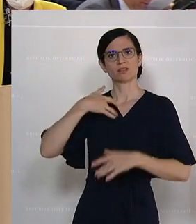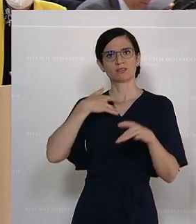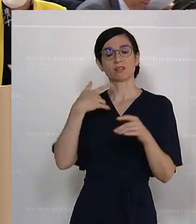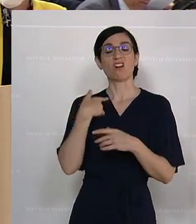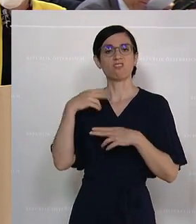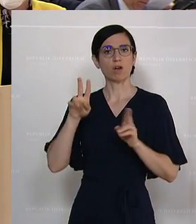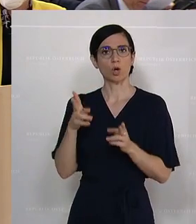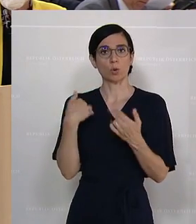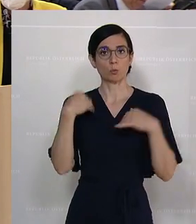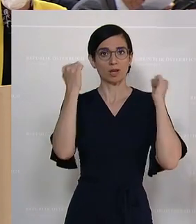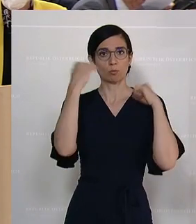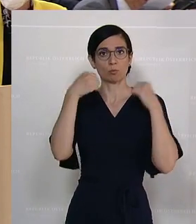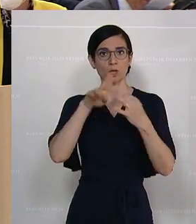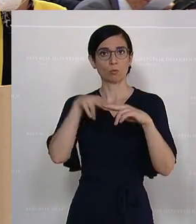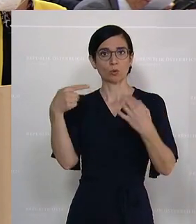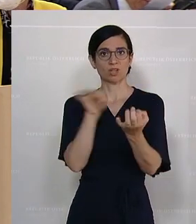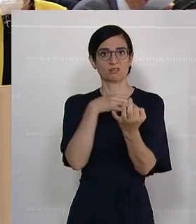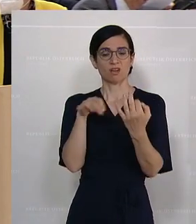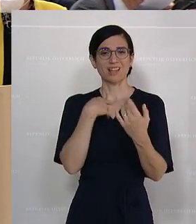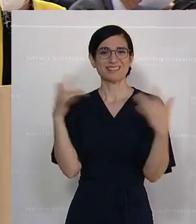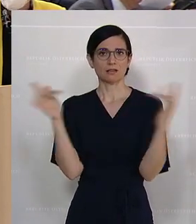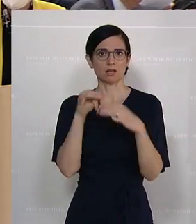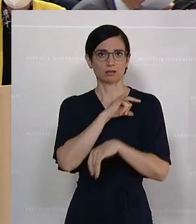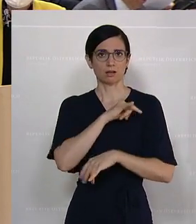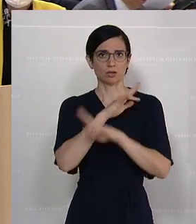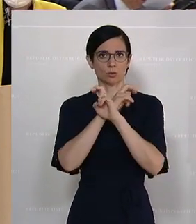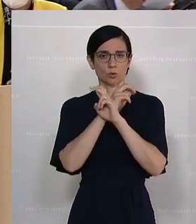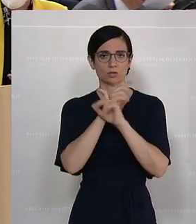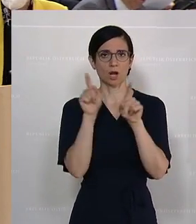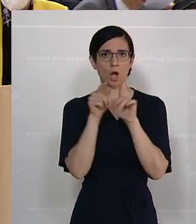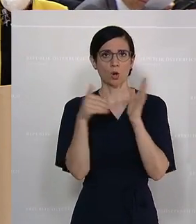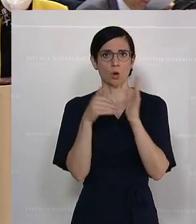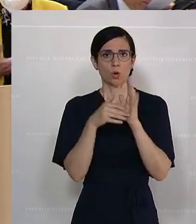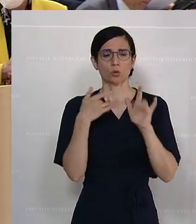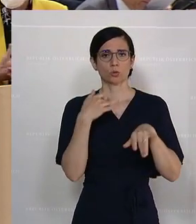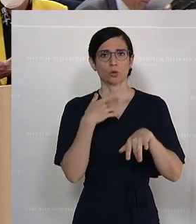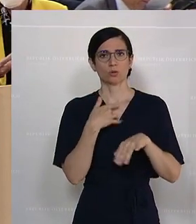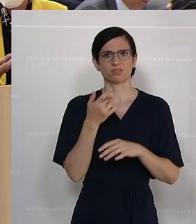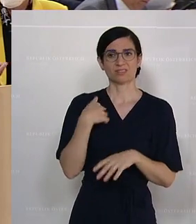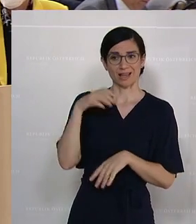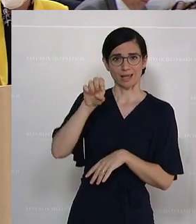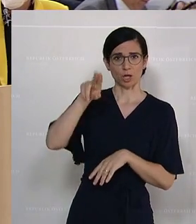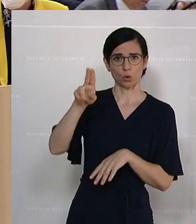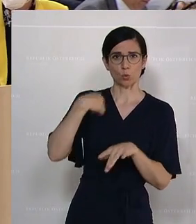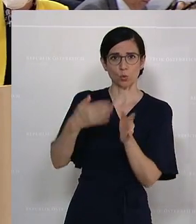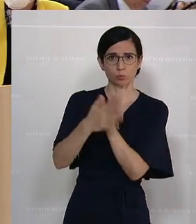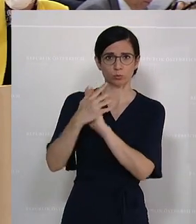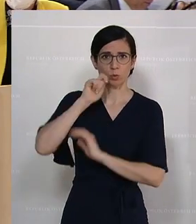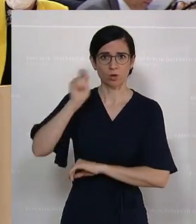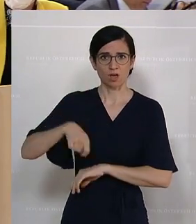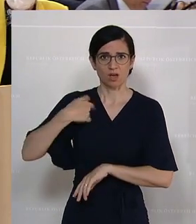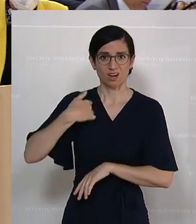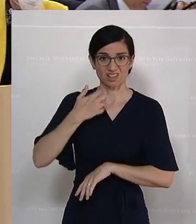bundeskanzler der republik gegen die interessen österreichs auch noch sein ja und amen zum eu beitrittsgesuch der ukraine gibt